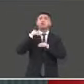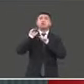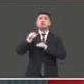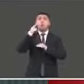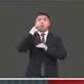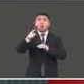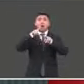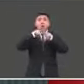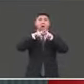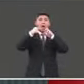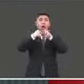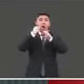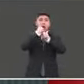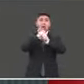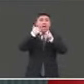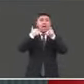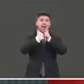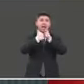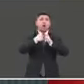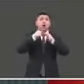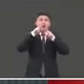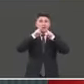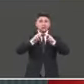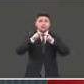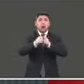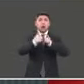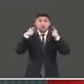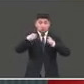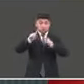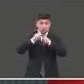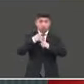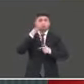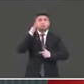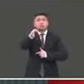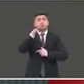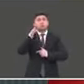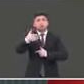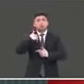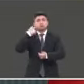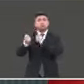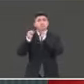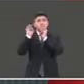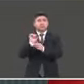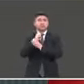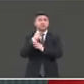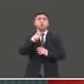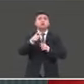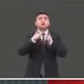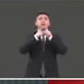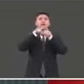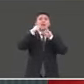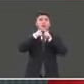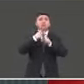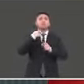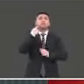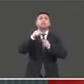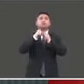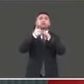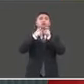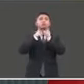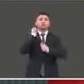Arge projelerinde bizzat Yar alt şimdi Star burs programını